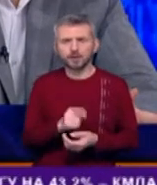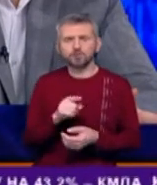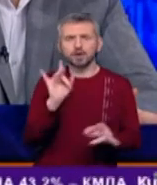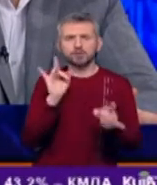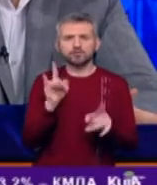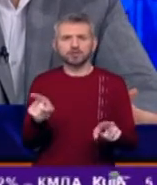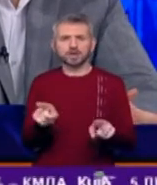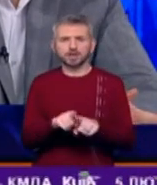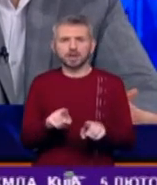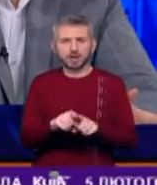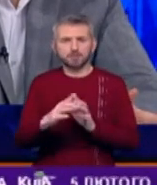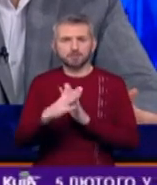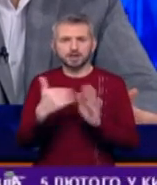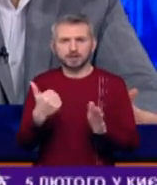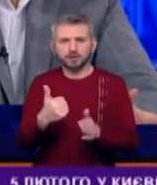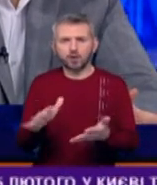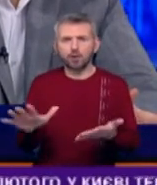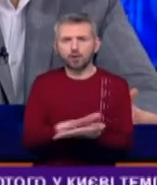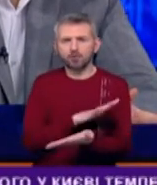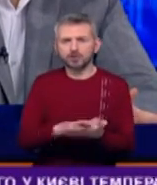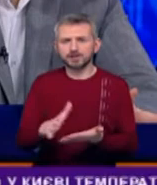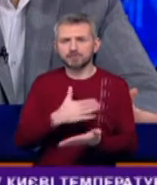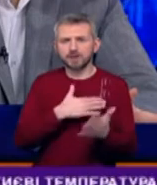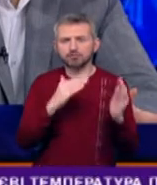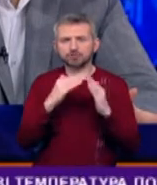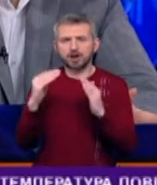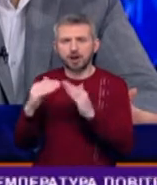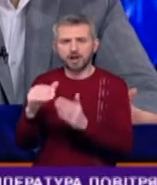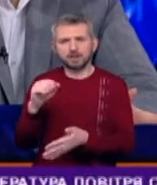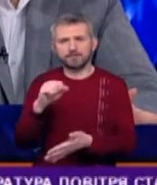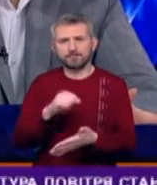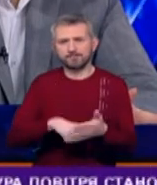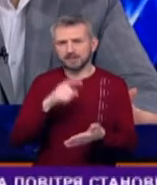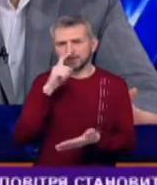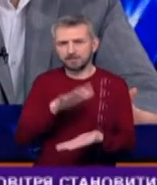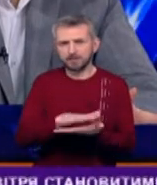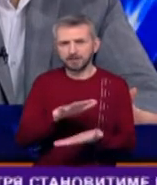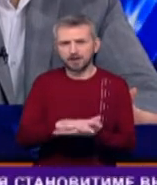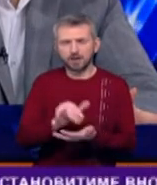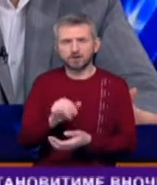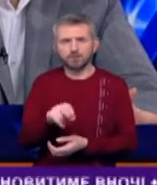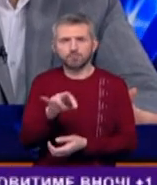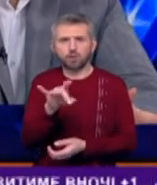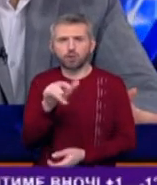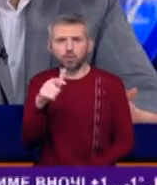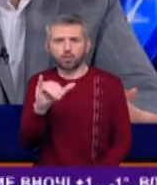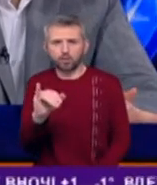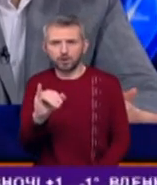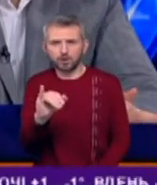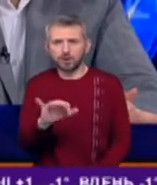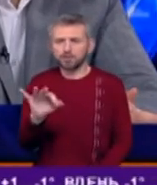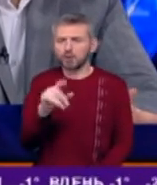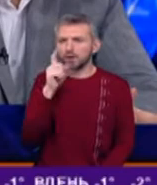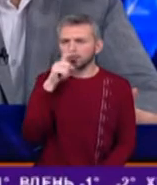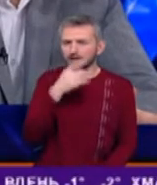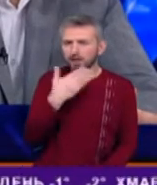звучить так, призив. Очистимо наші хати від сміття і пороху. Ні, про там про, про сміття немає,